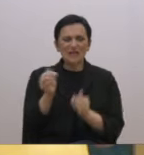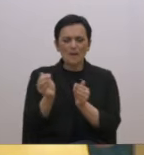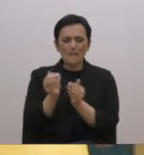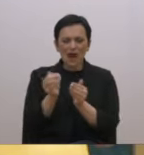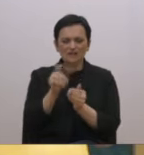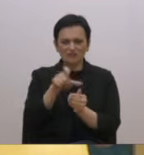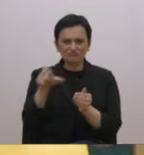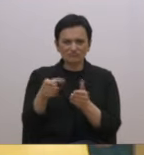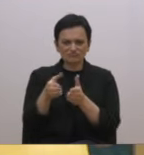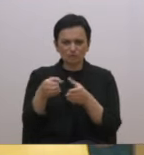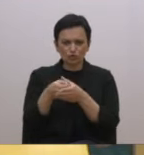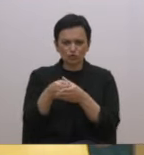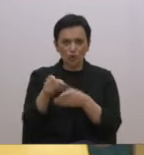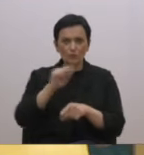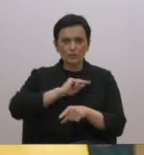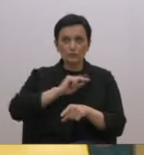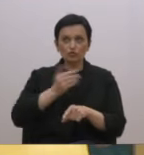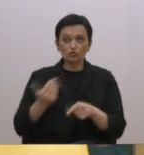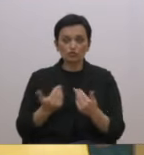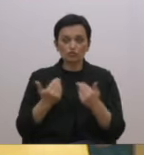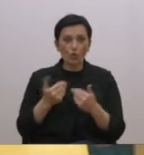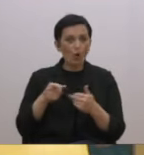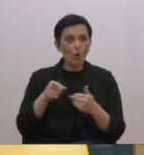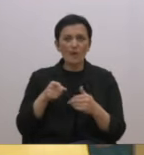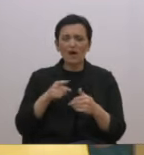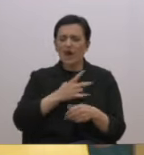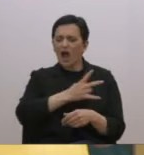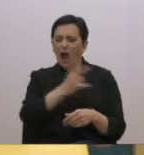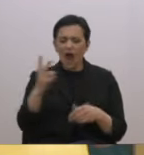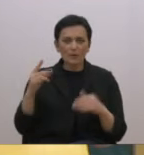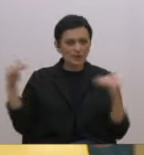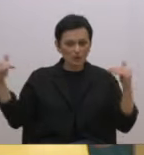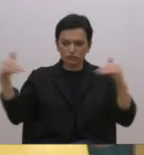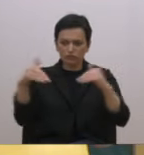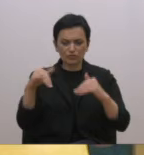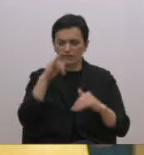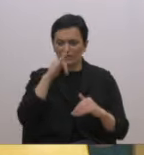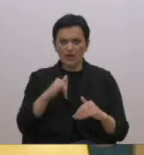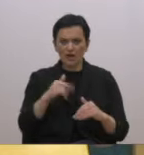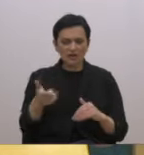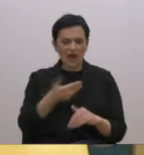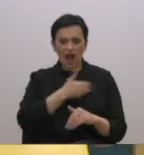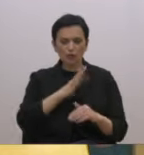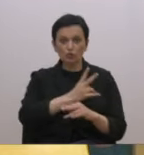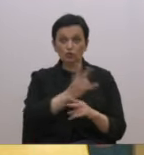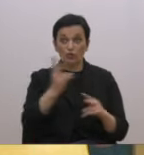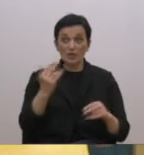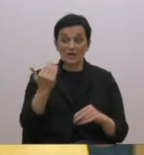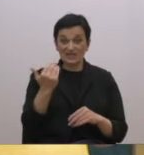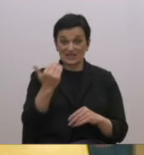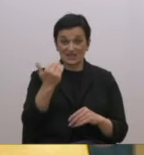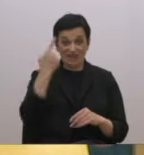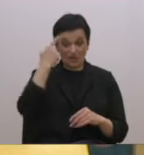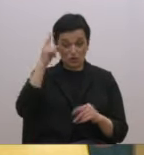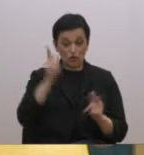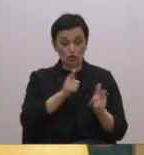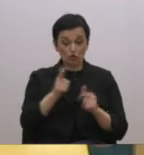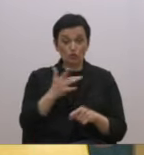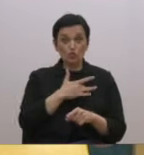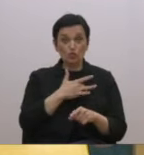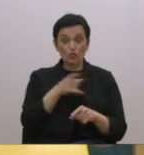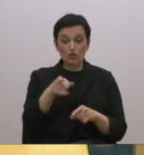ცხოვრობს. და არაფერი არ უნდა ქვეყნის ზურგზე, ვერავინ ვერ ეკარება. აი თქვენი იდეოლოგიური მომზადება